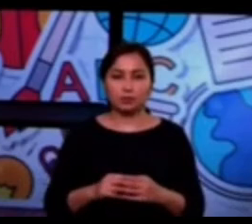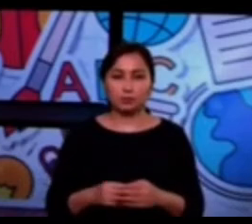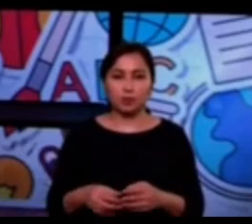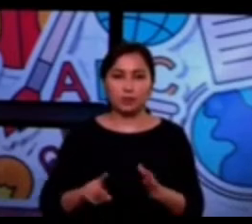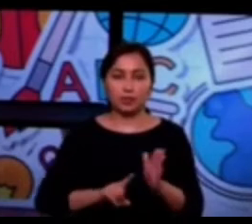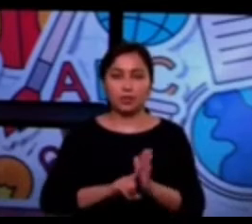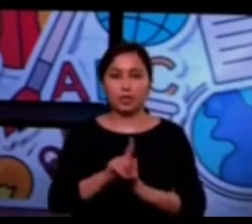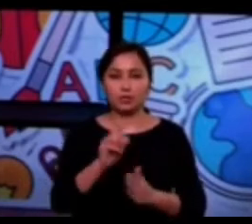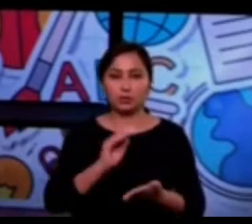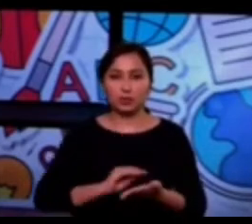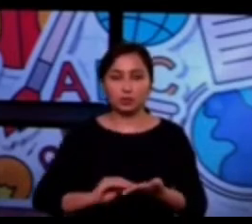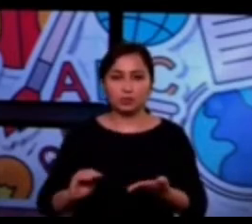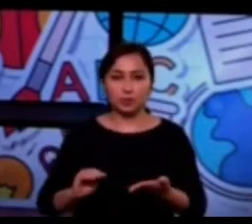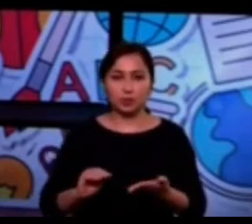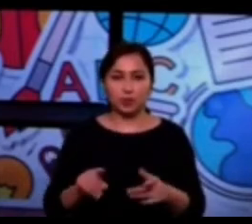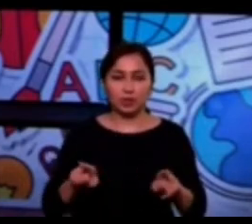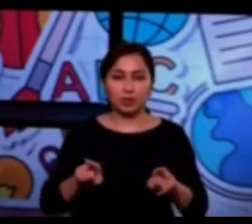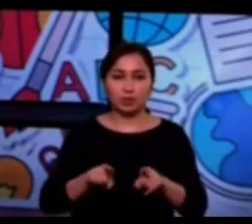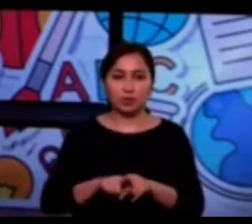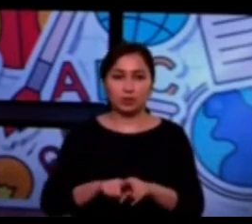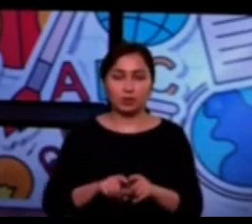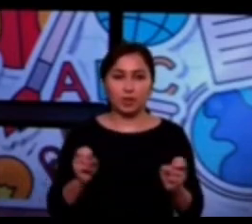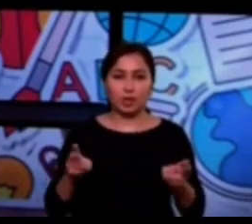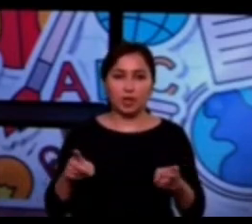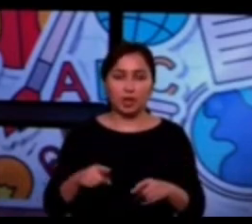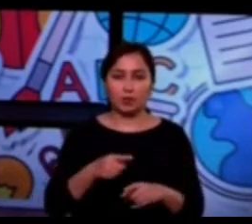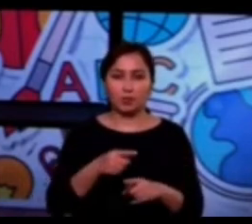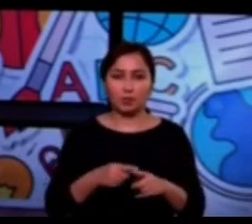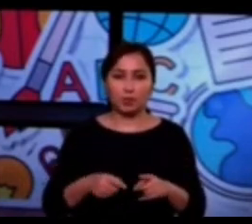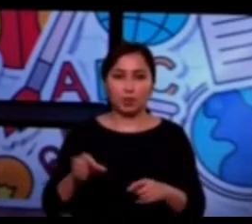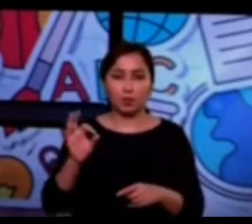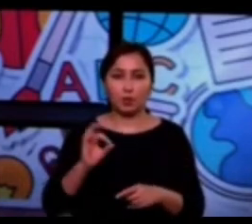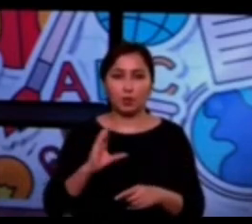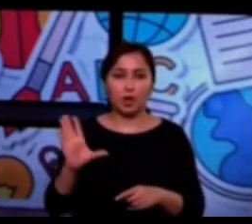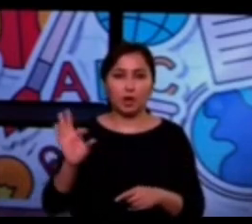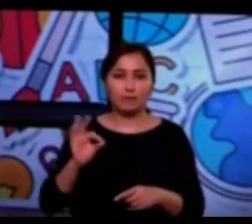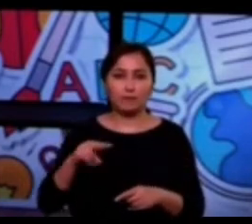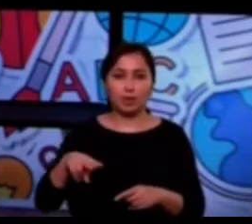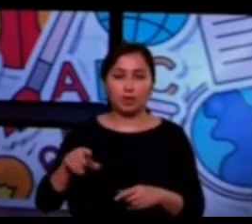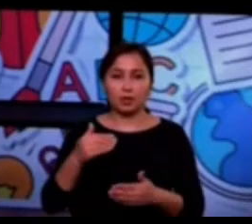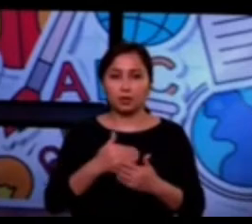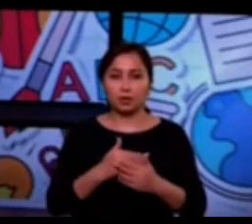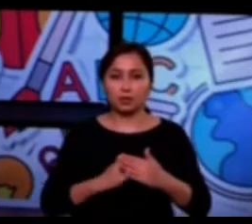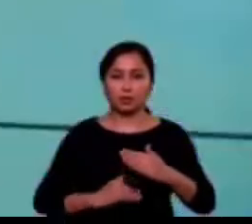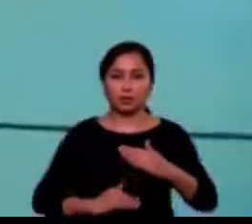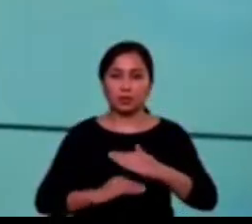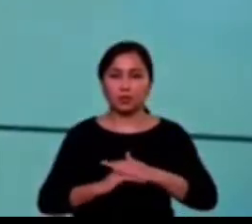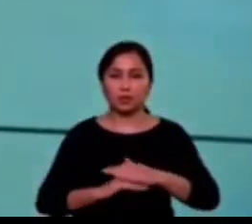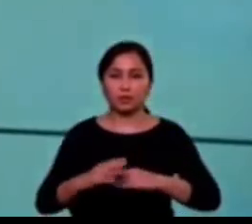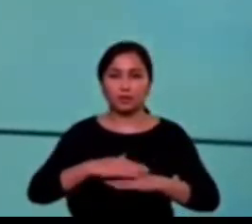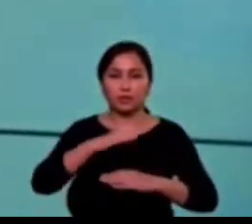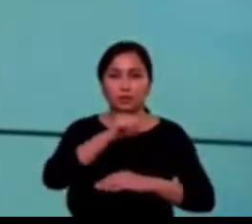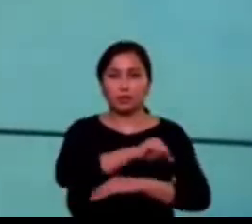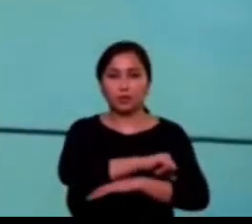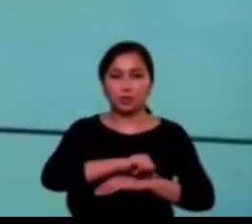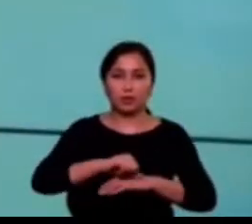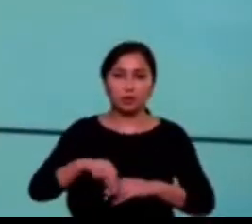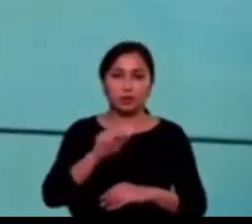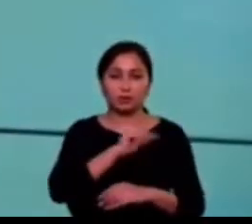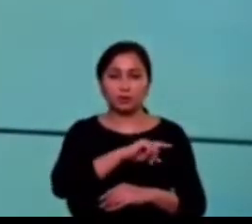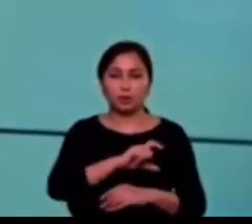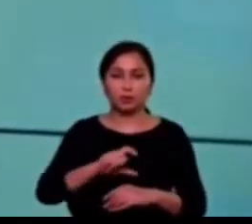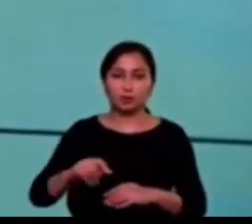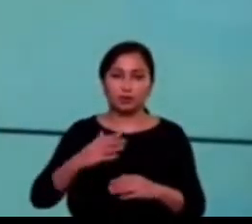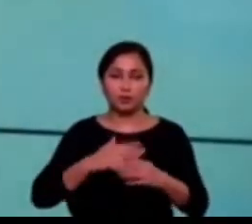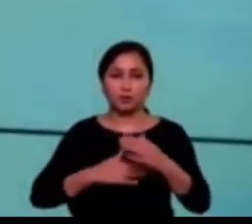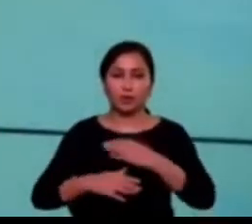мы начинаем писать точно так же, как полуовал. Чуть ниже верхней линеечки рабочей строки